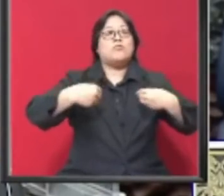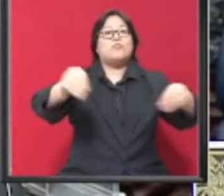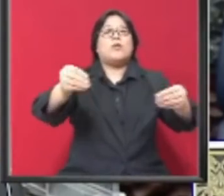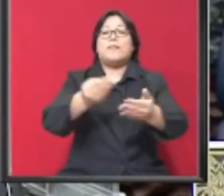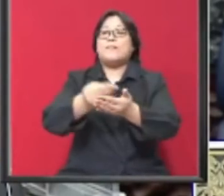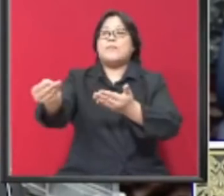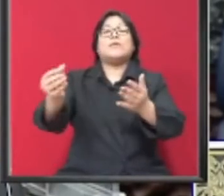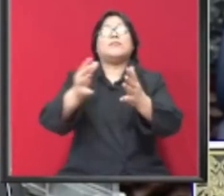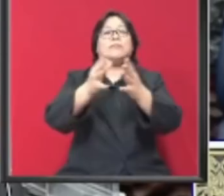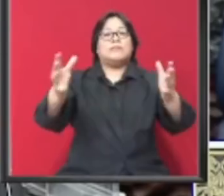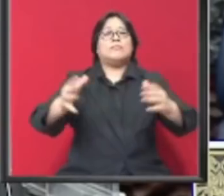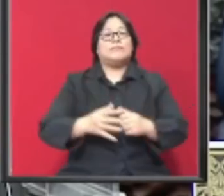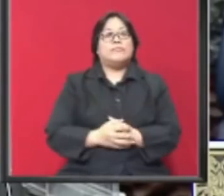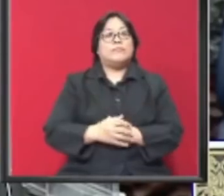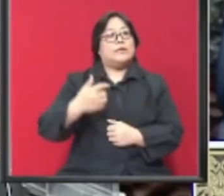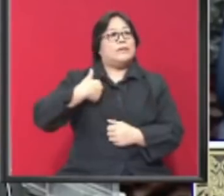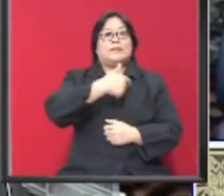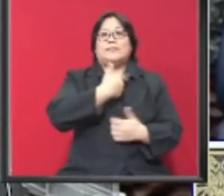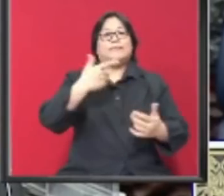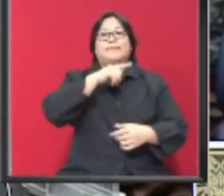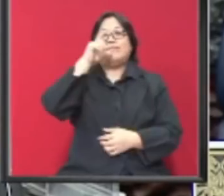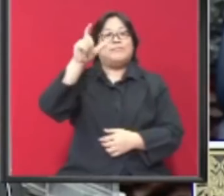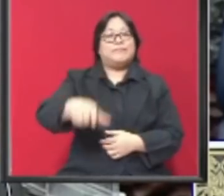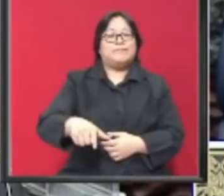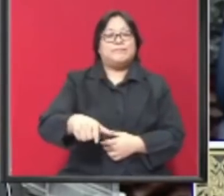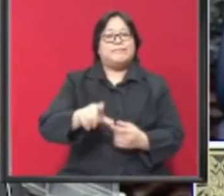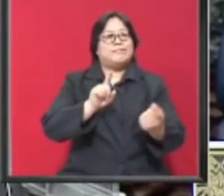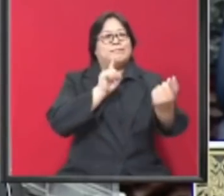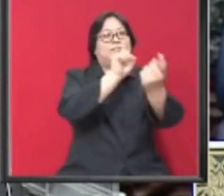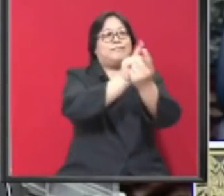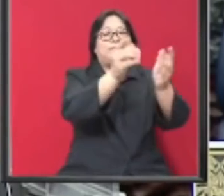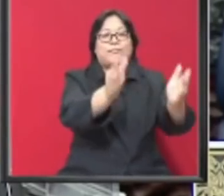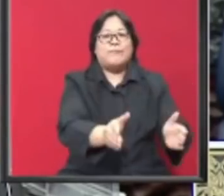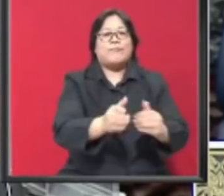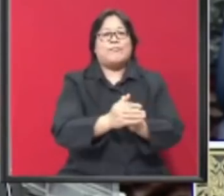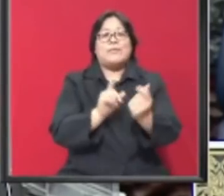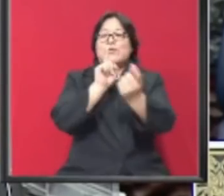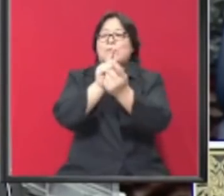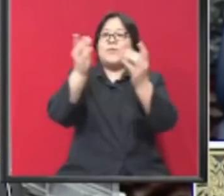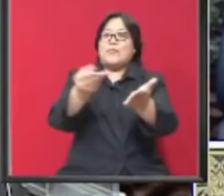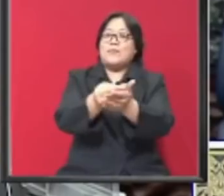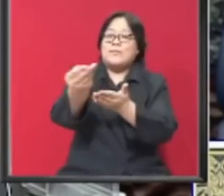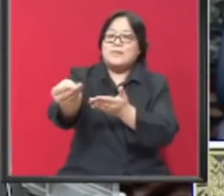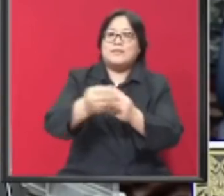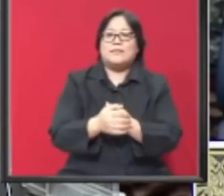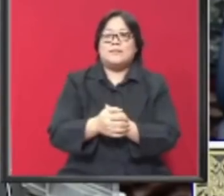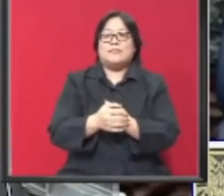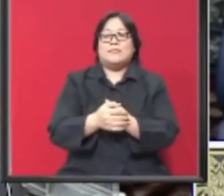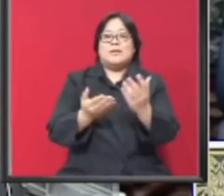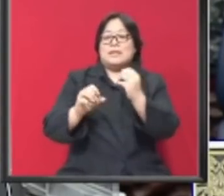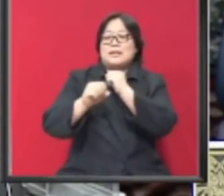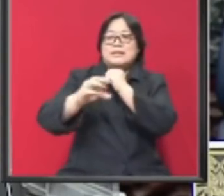dengan lebih besar kita tidak perlu bertemu pembekal ataupun pembeli melalui